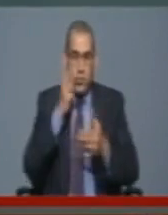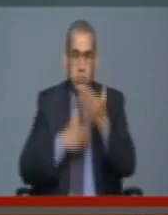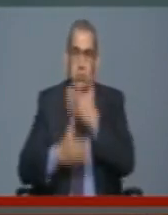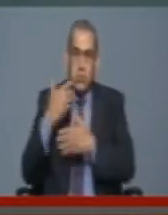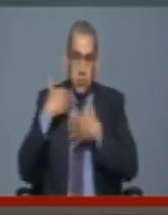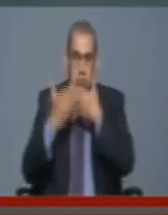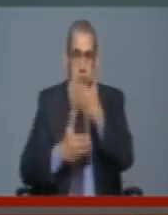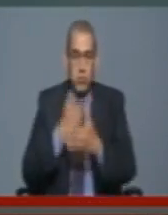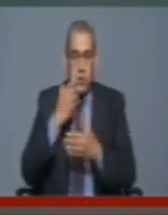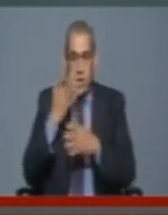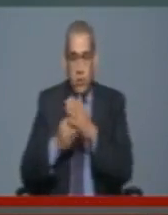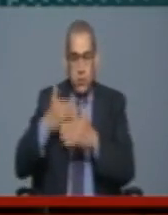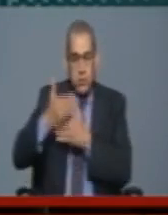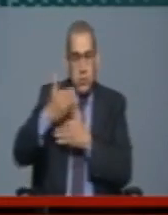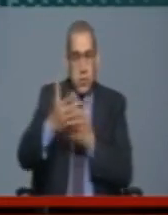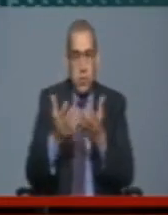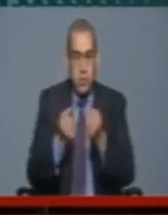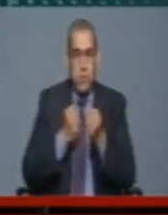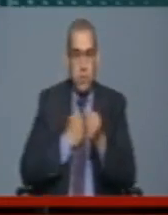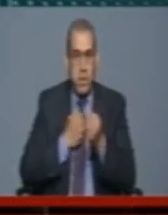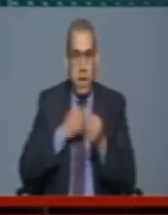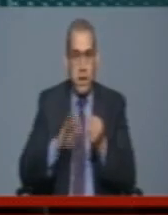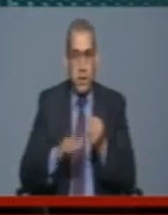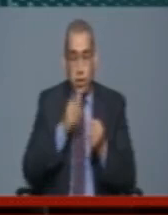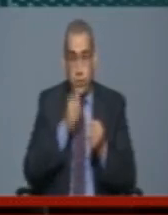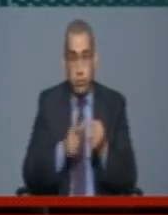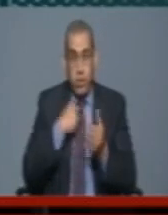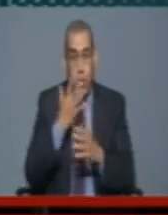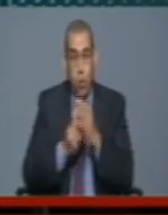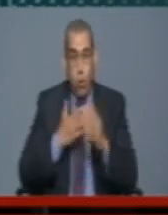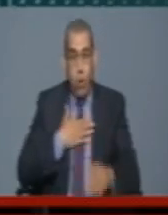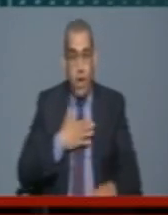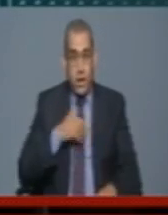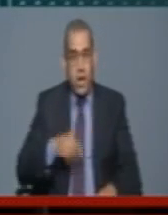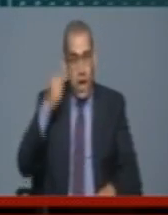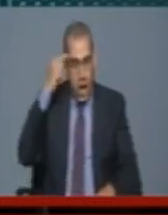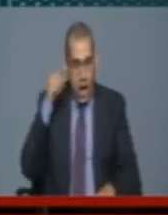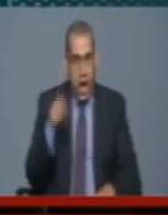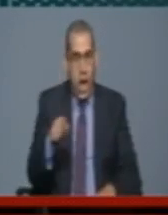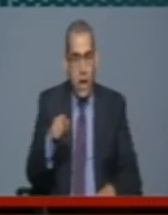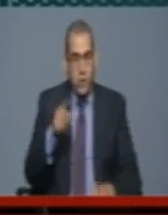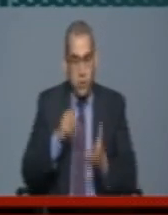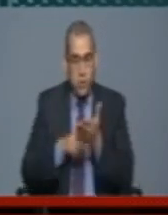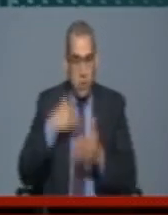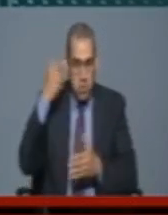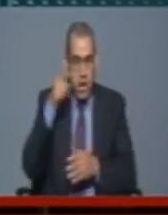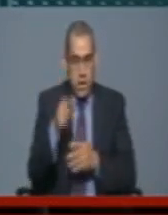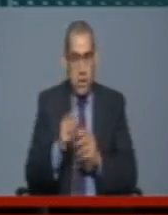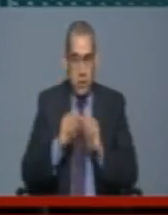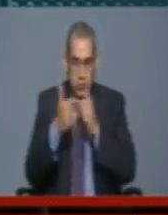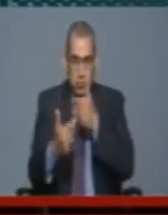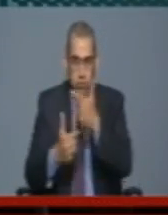جيلاً بعد جيل، فأولادي يعرفون هويتهم جيداً،